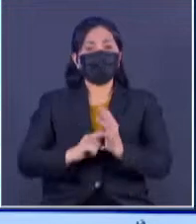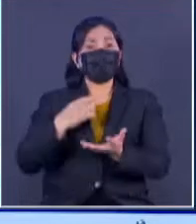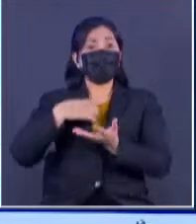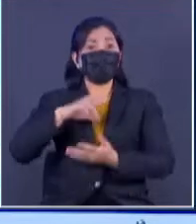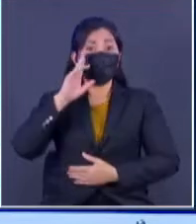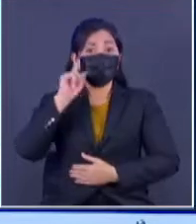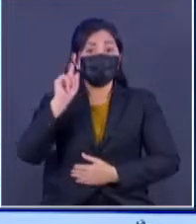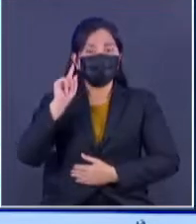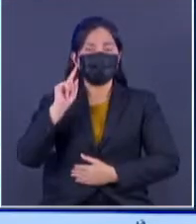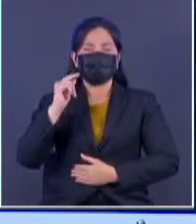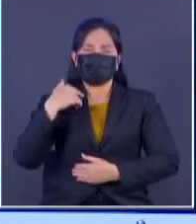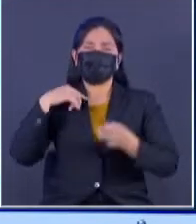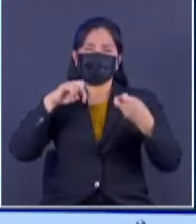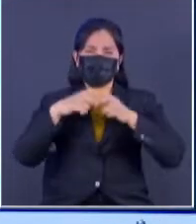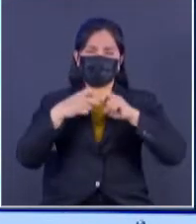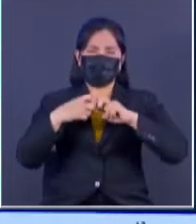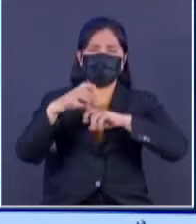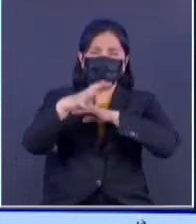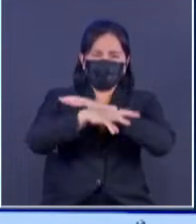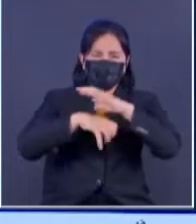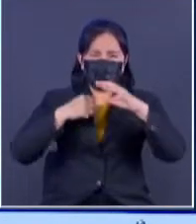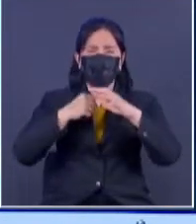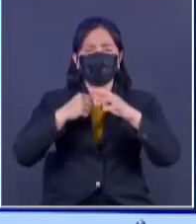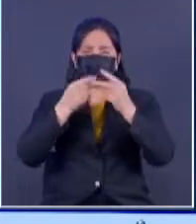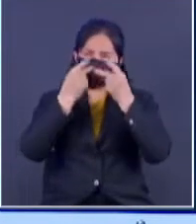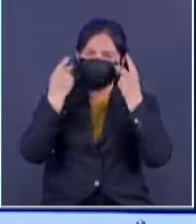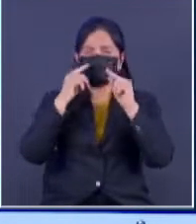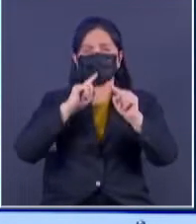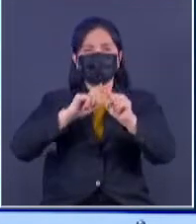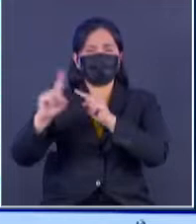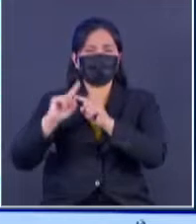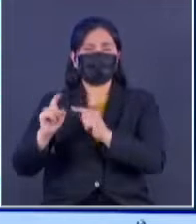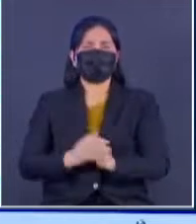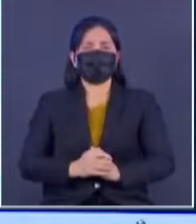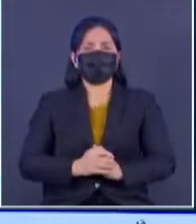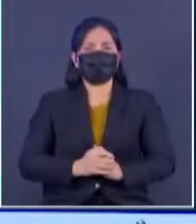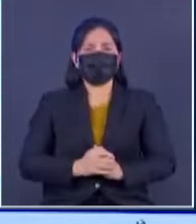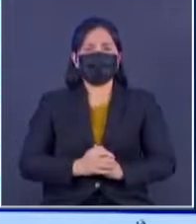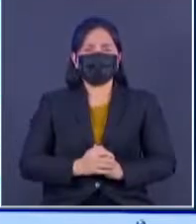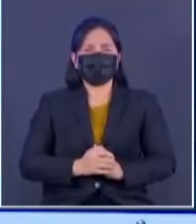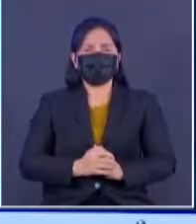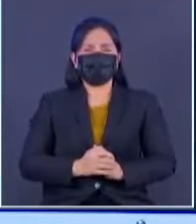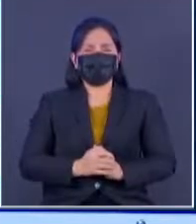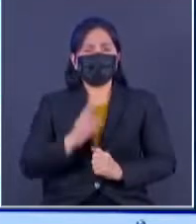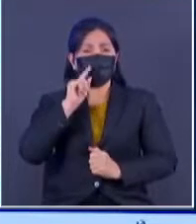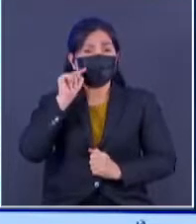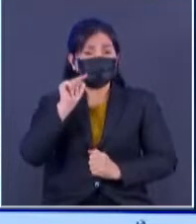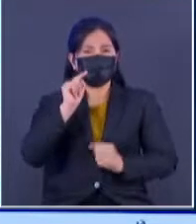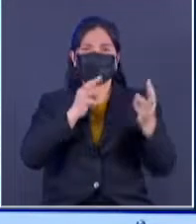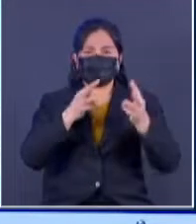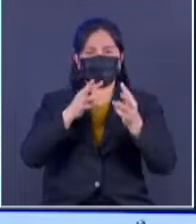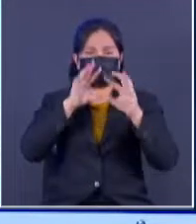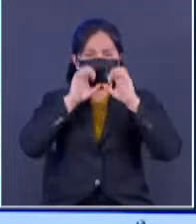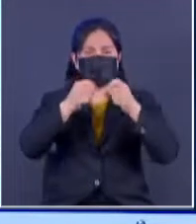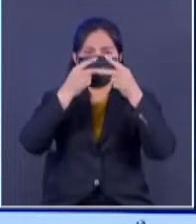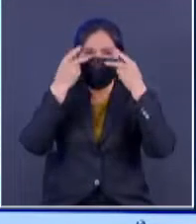ไปดูเรื่องของขโมยขโจรกันก่อนฮะแต่ว่าต้องยอมรับว่าการจะติดตามหาตัวคนร้ายไม่ง่ายนะ ฮะ เพราะว่